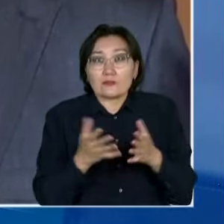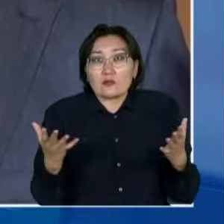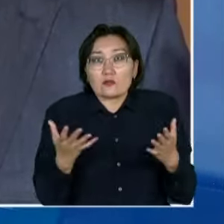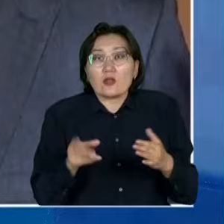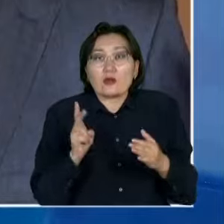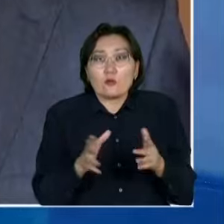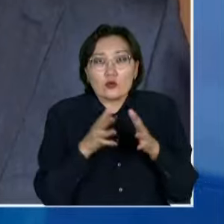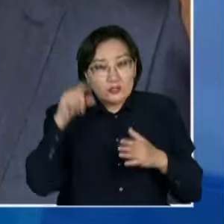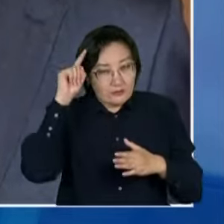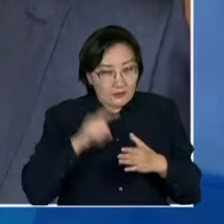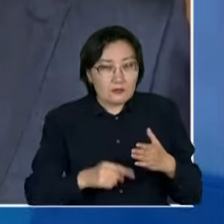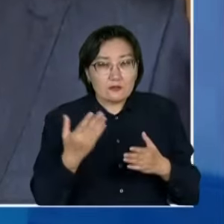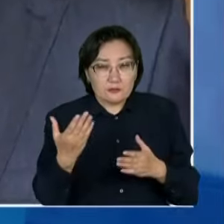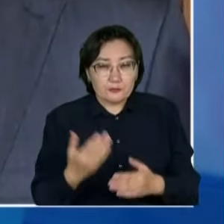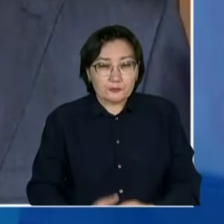победу?